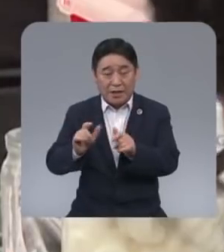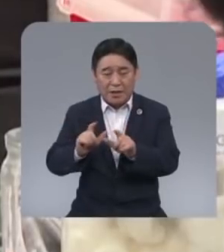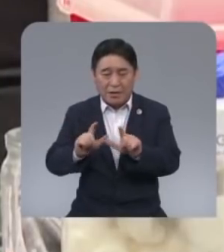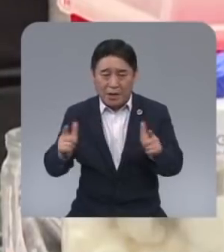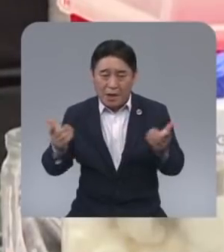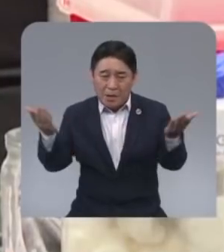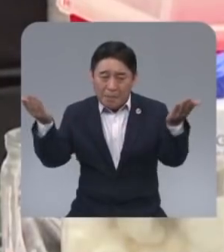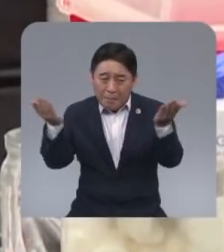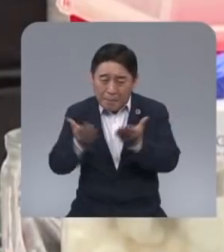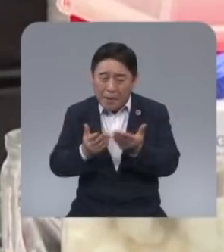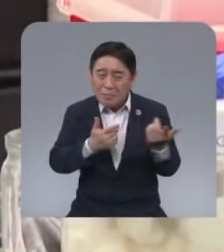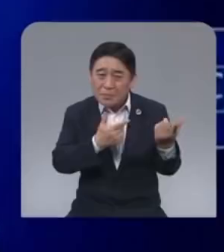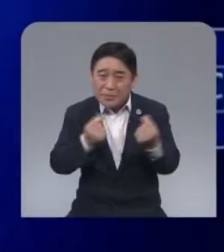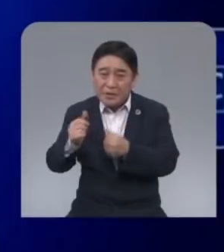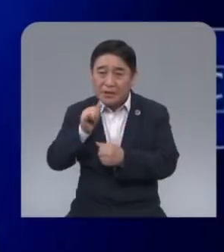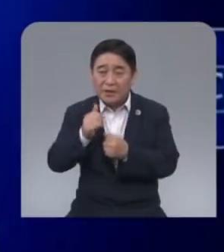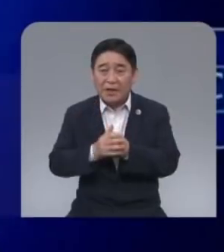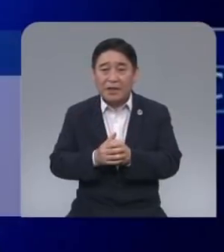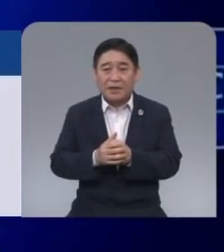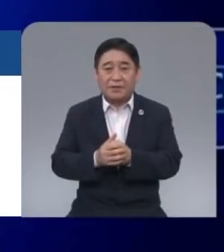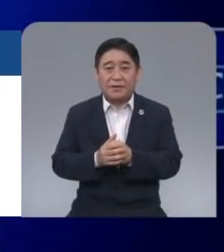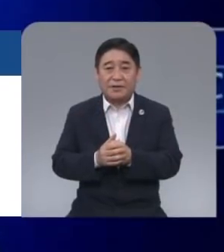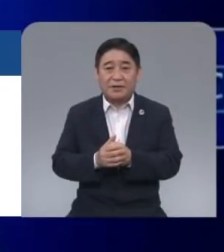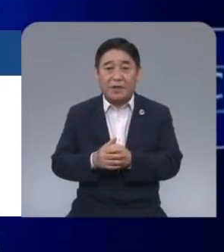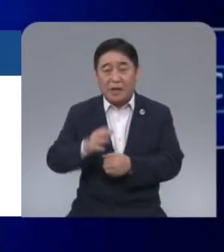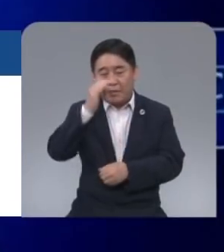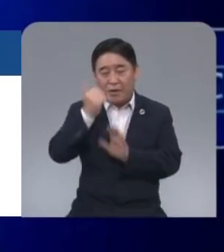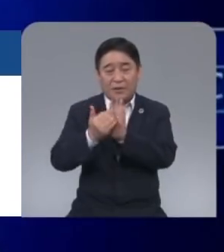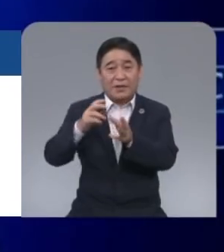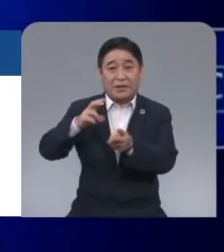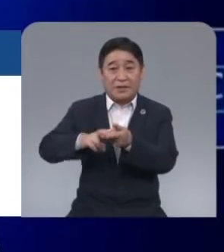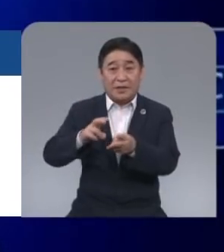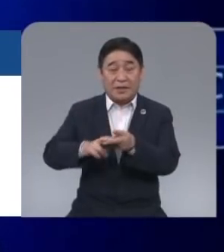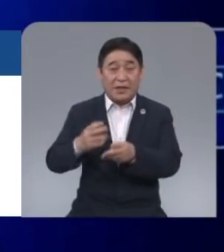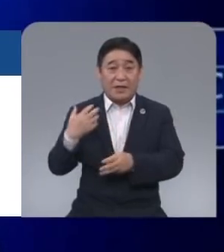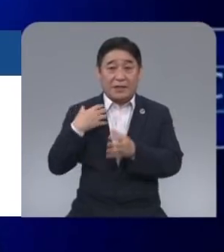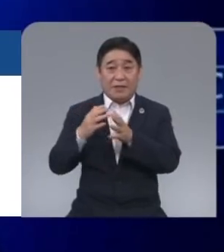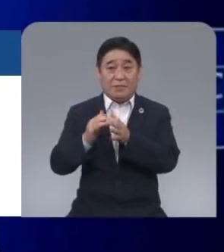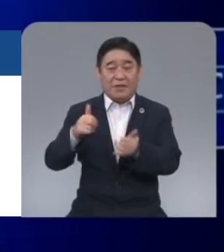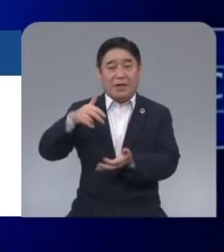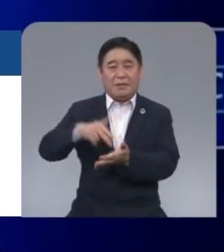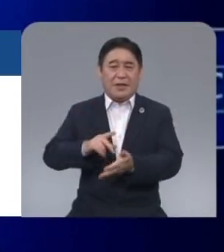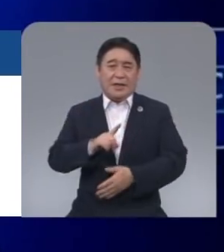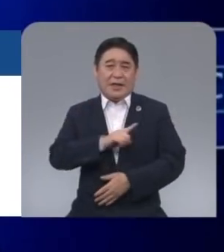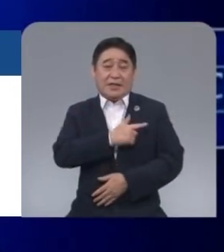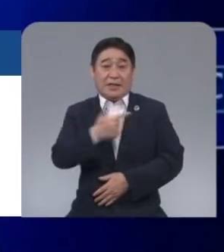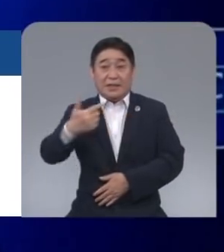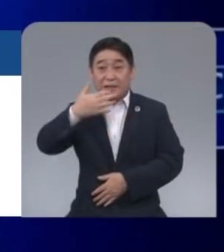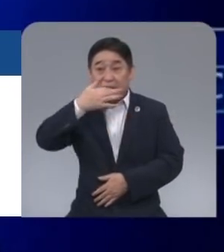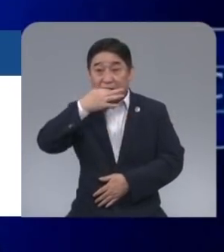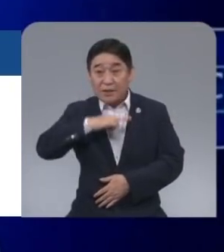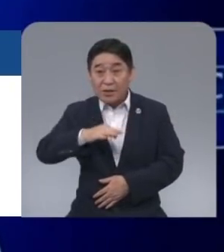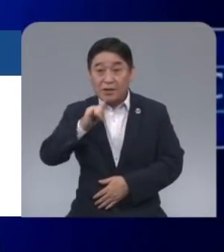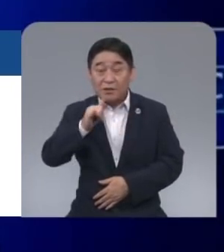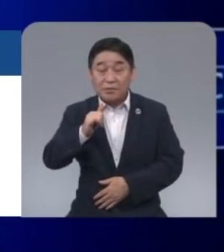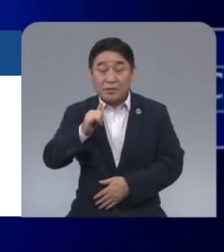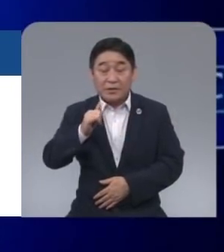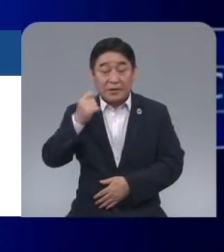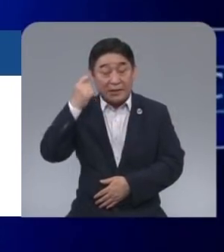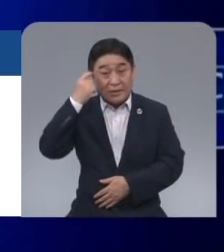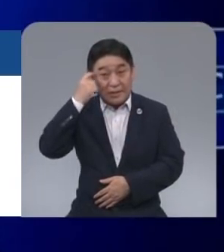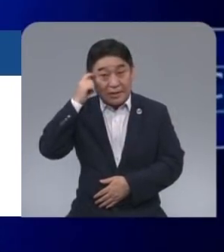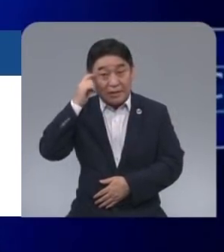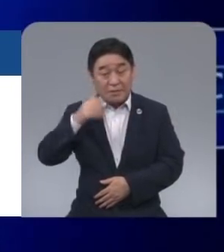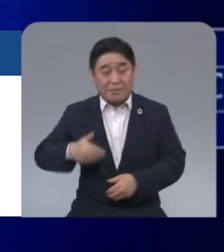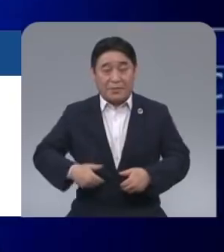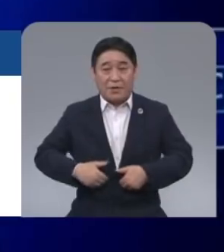거의 일치합니다. As CDC director, it's my job to recognize where our actions can have the greatest impact. In a